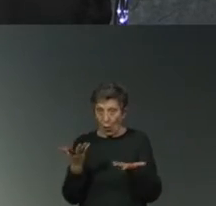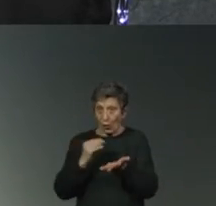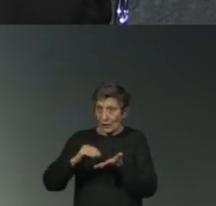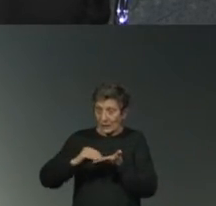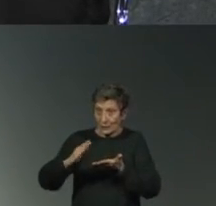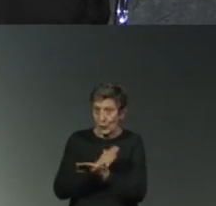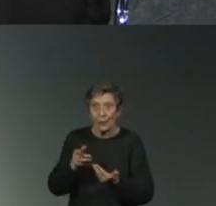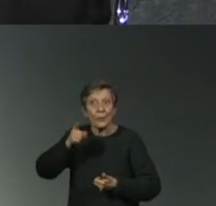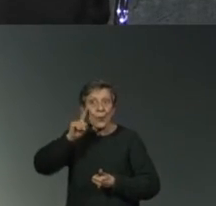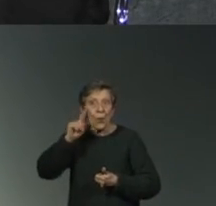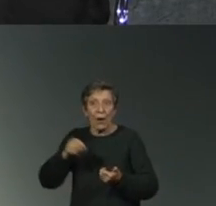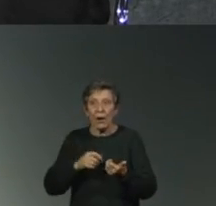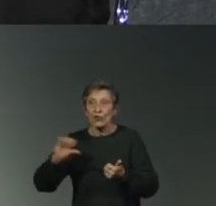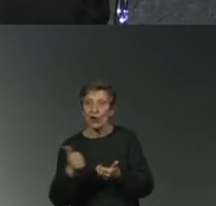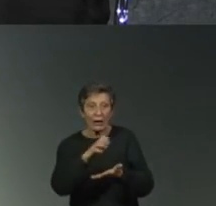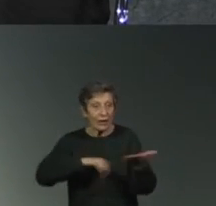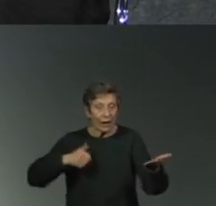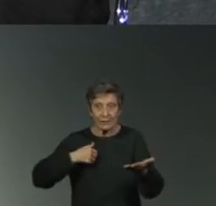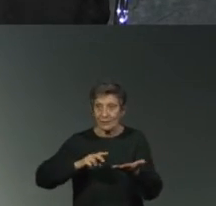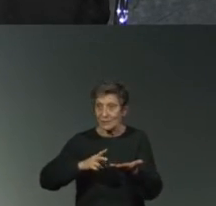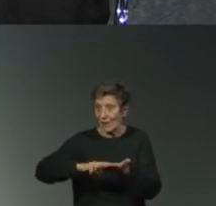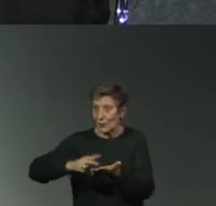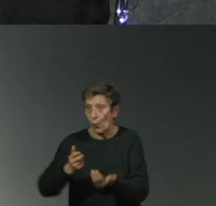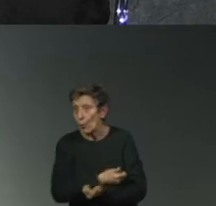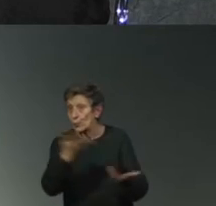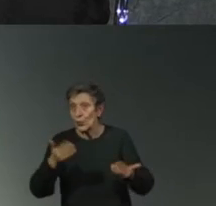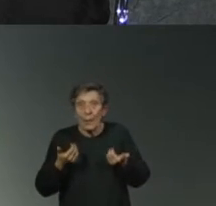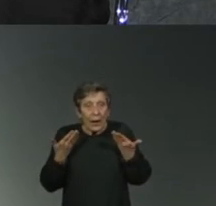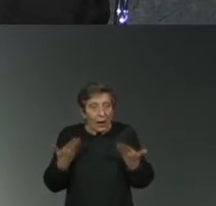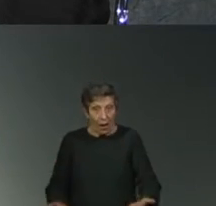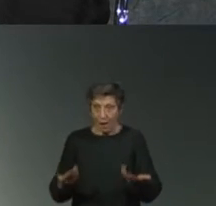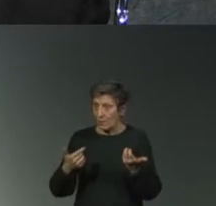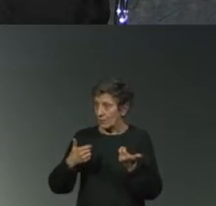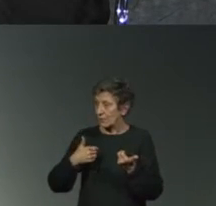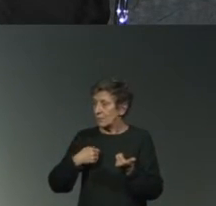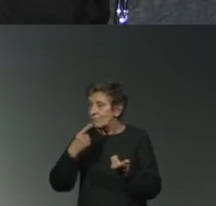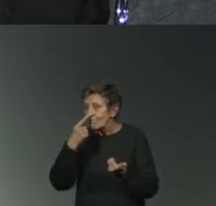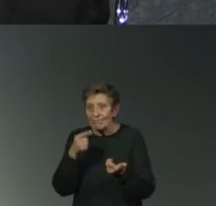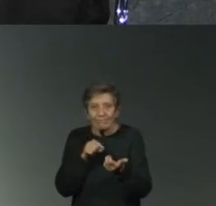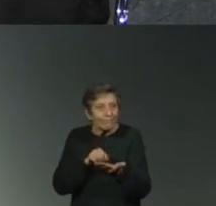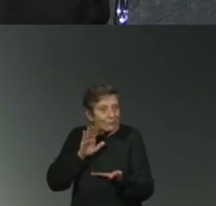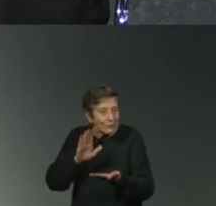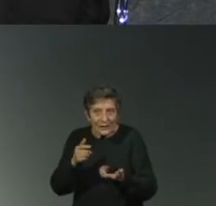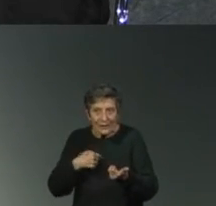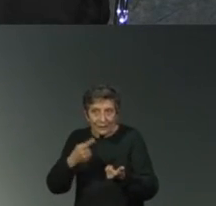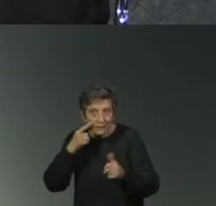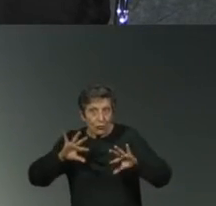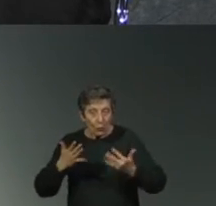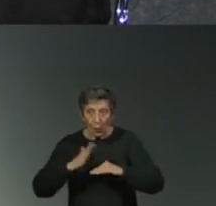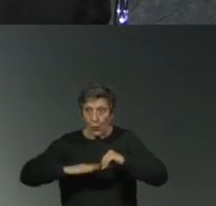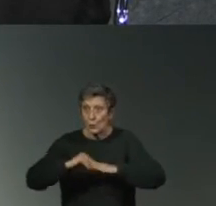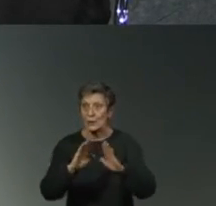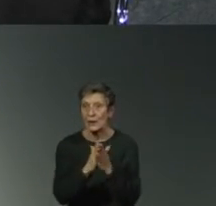de chaque texte. Là, vraiment, on est dans la fabrique du roman. On est dans la fabrique du livre. On